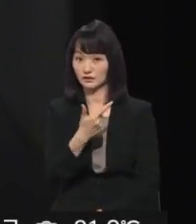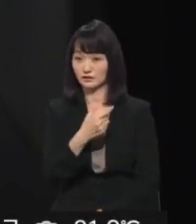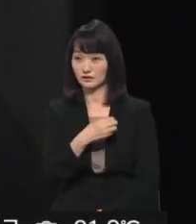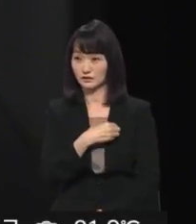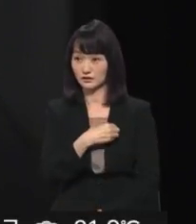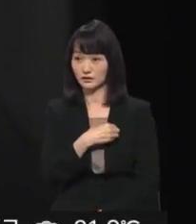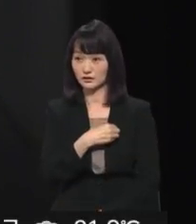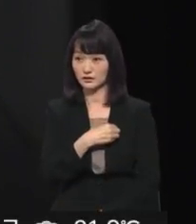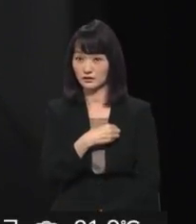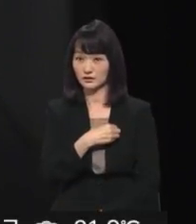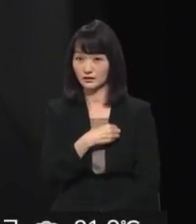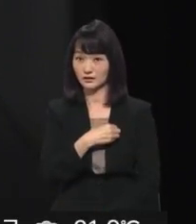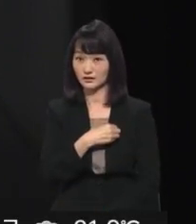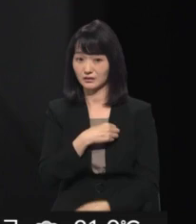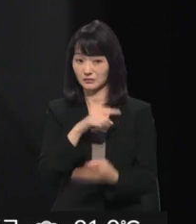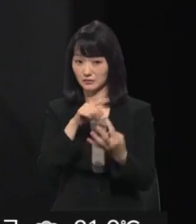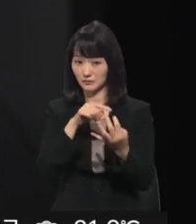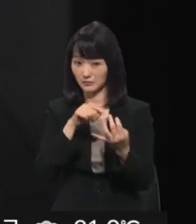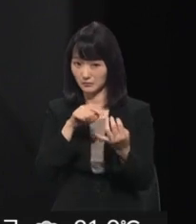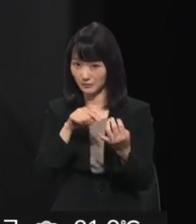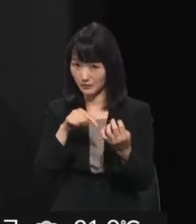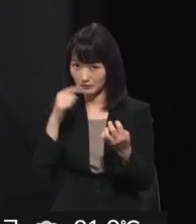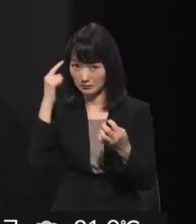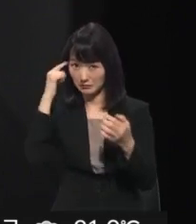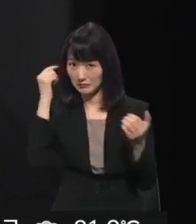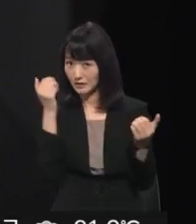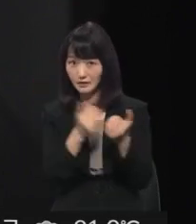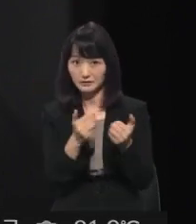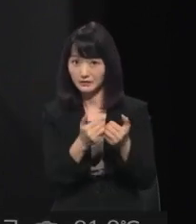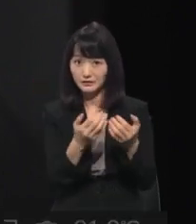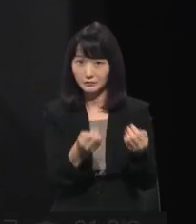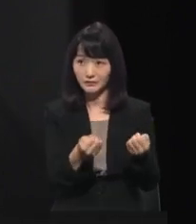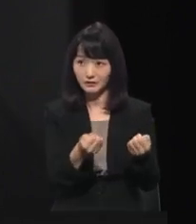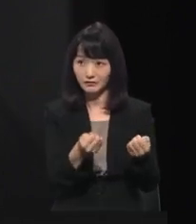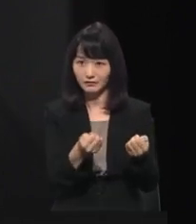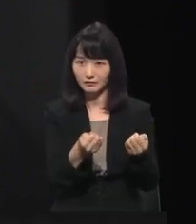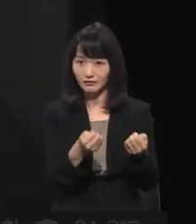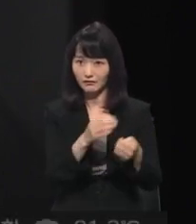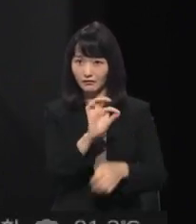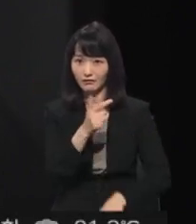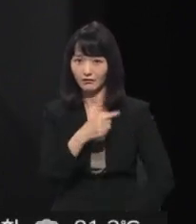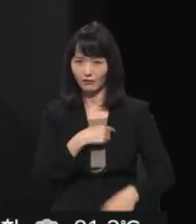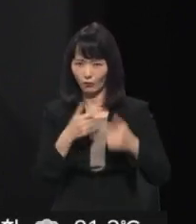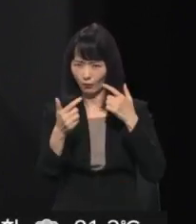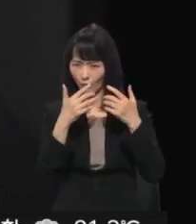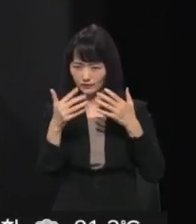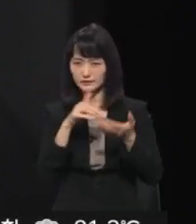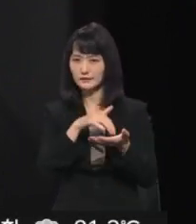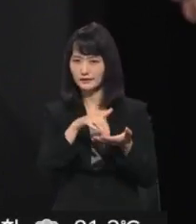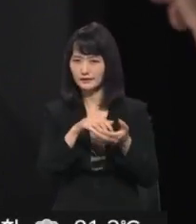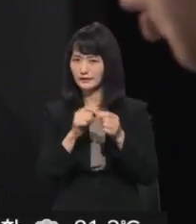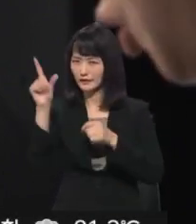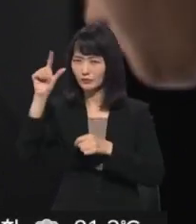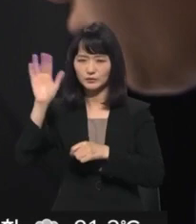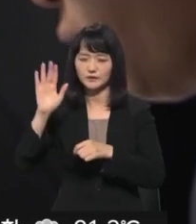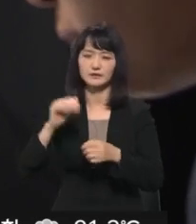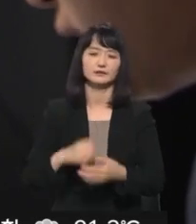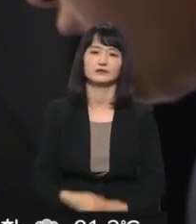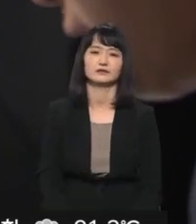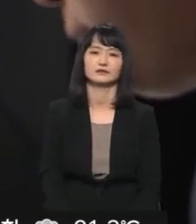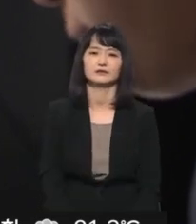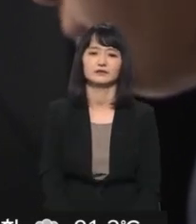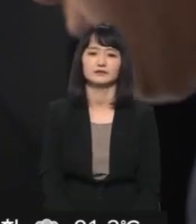일일이 지금이야 세면서 반대 의견도 많았다 라고 나는데 이렇게 굉장히 정확하게 쓸 때 대다수는 아니었을 겁니다 수분 조금